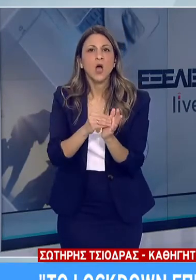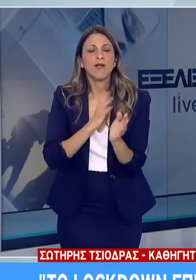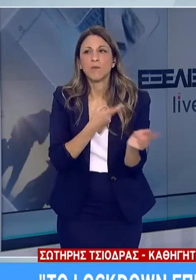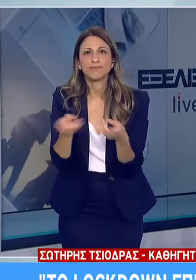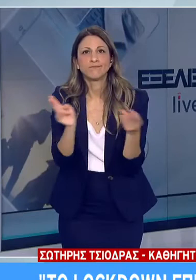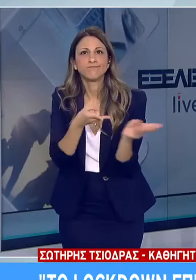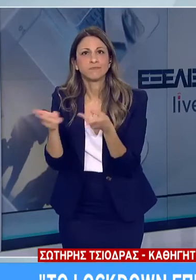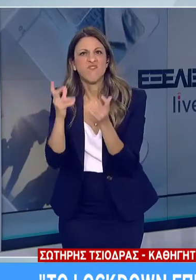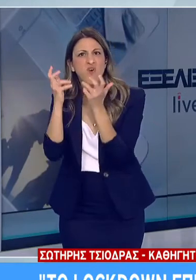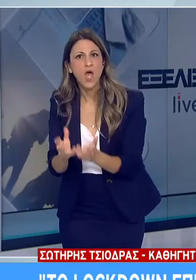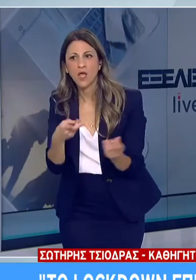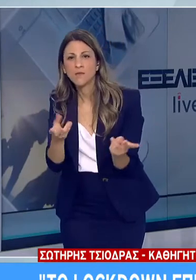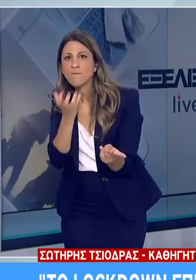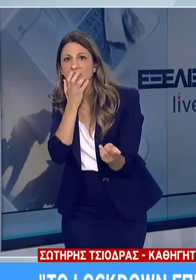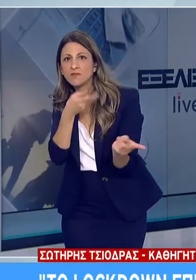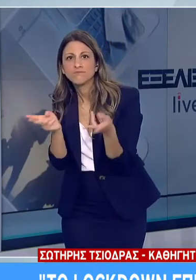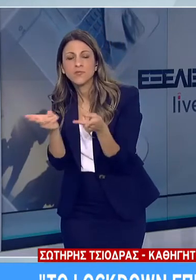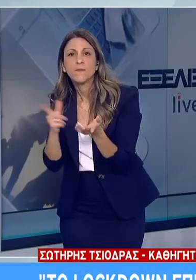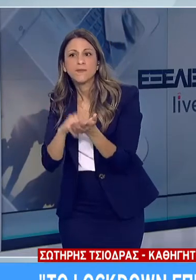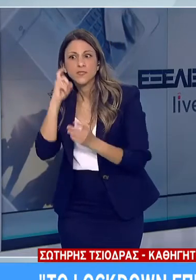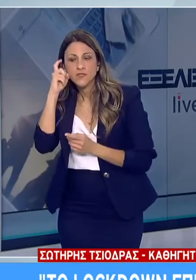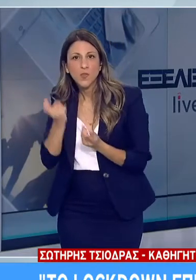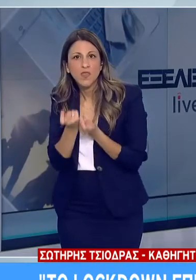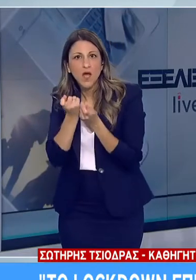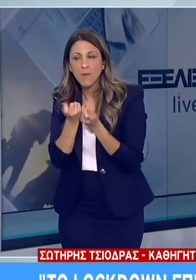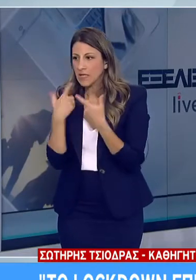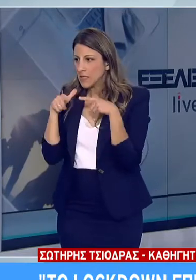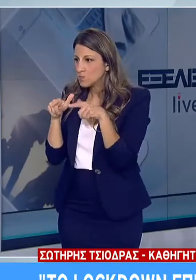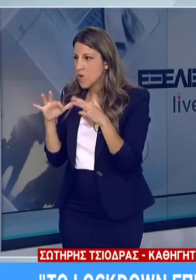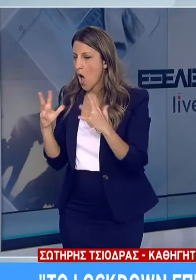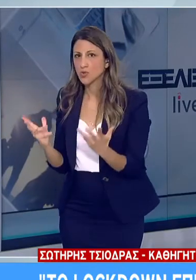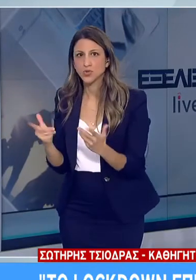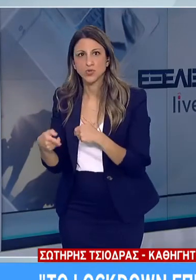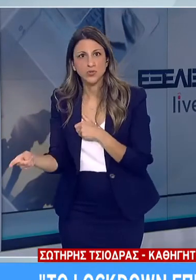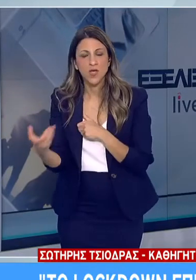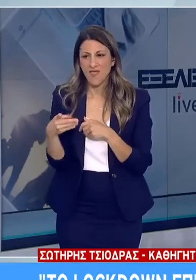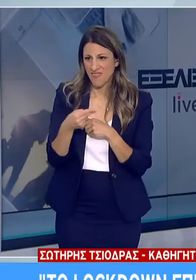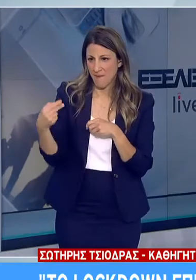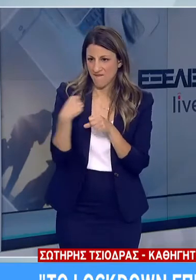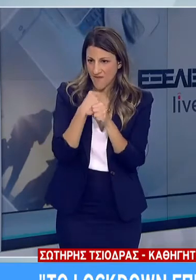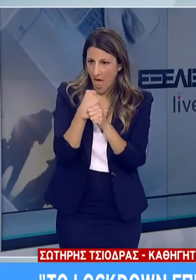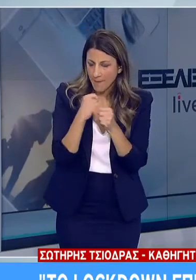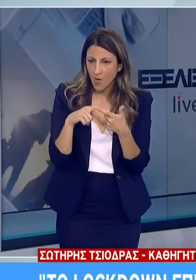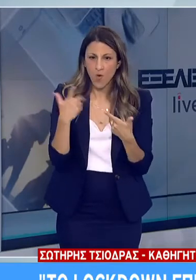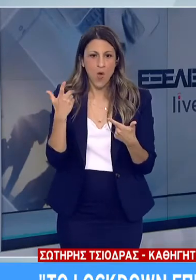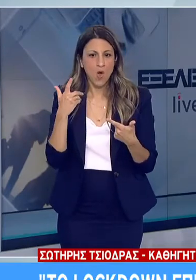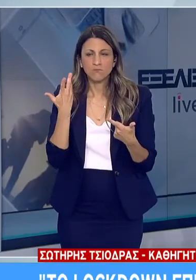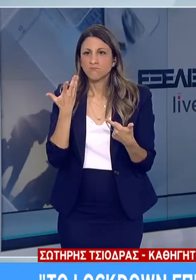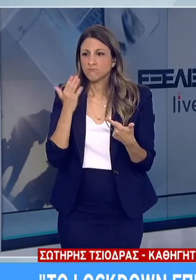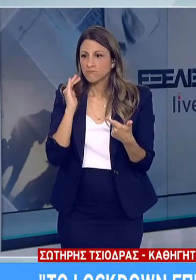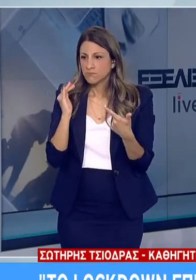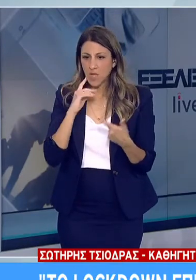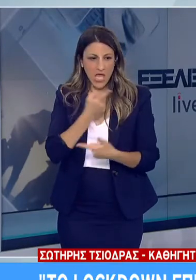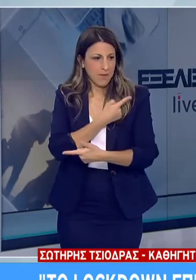πρέπει να σκεφτόμαστε όλες τις λεπτομέρειες που απαιτούν η νοσηλεία κρούσματων στη ΜΕΘ. Από το φάρμακο και τα προστατευτικά μέτρα